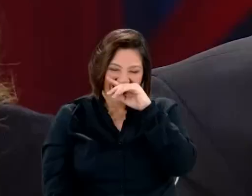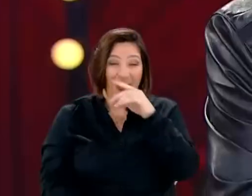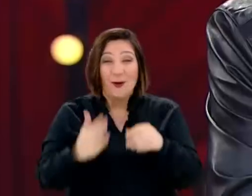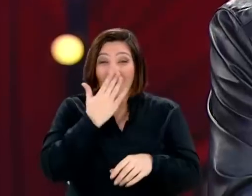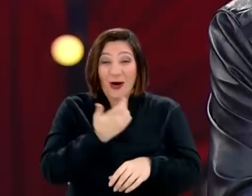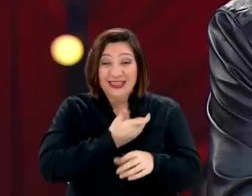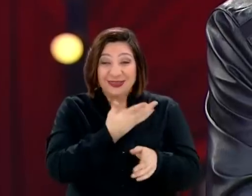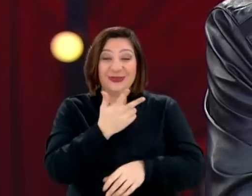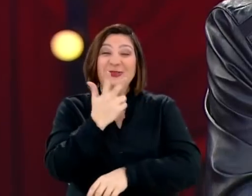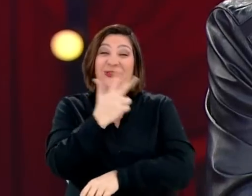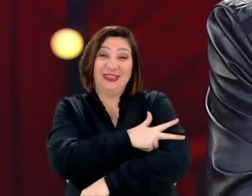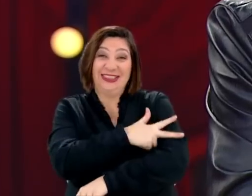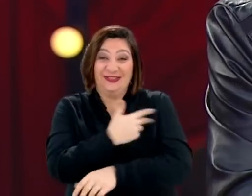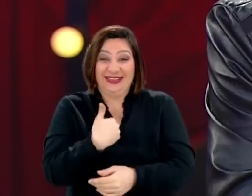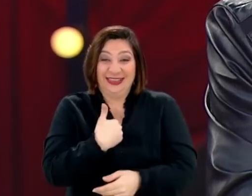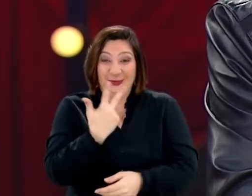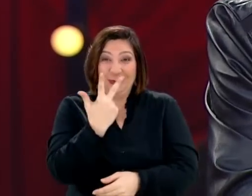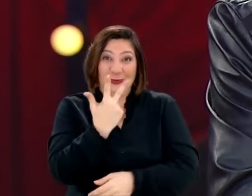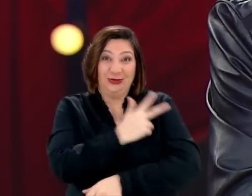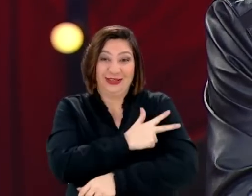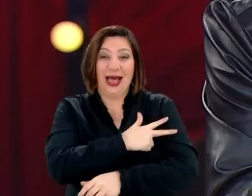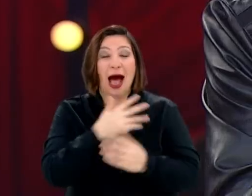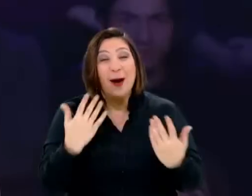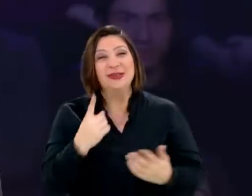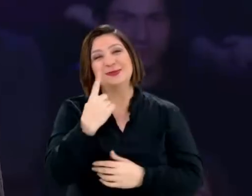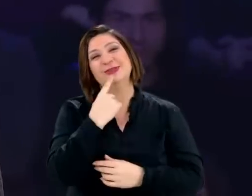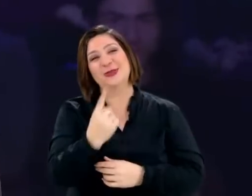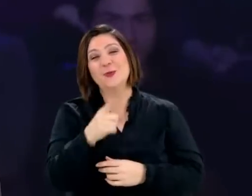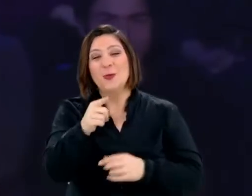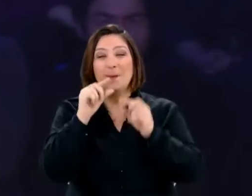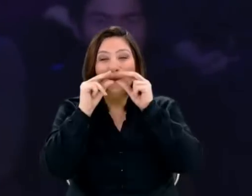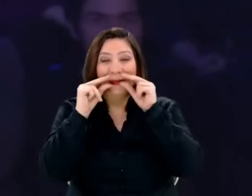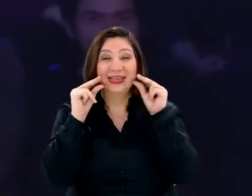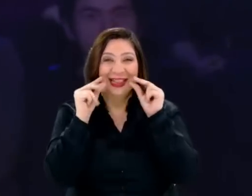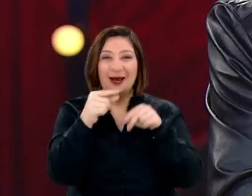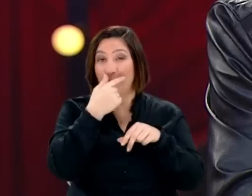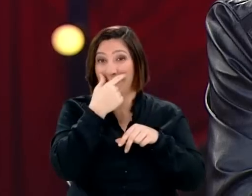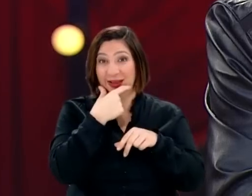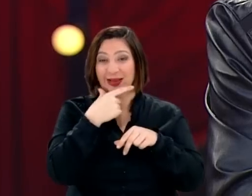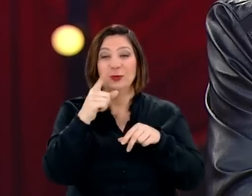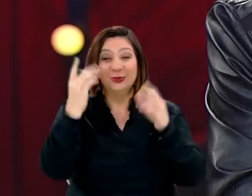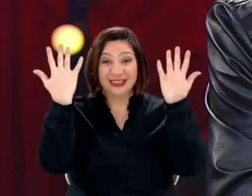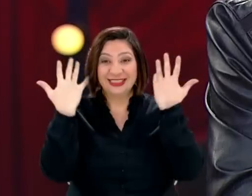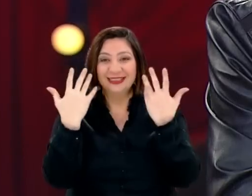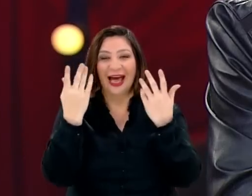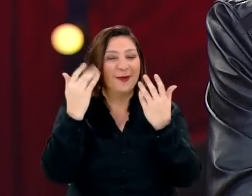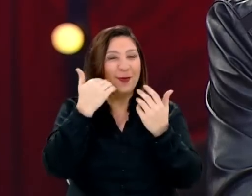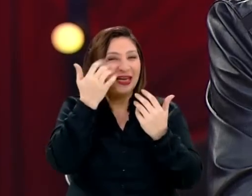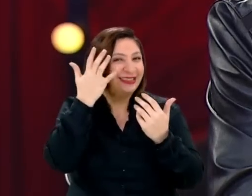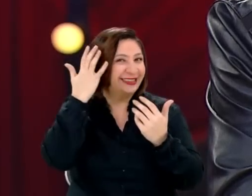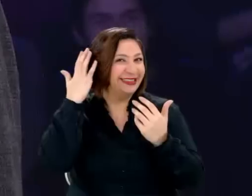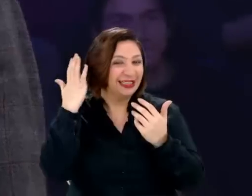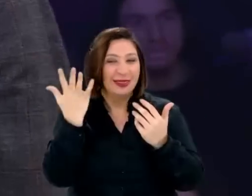Öğrenci, üçüncü sınıftaydım burada. Üç. Fakat sana bir şey söyleyeyim. Bu bıyıklar ve bu saç, hafif kırlaşmış